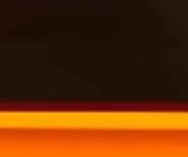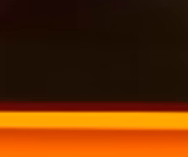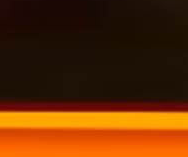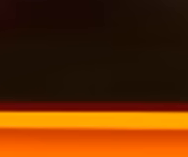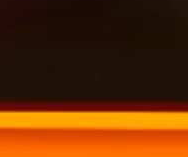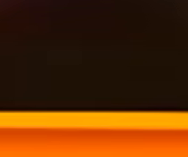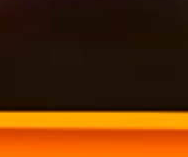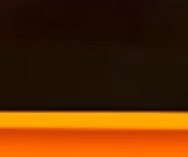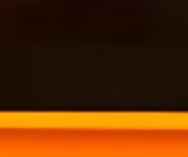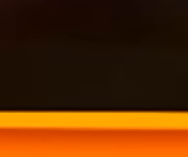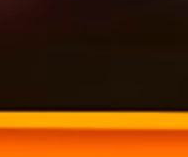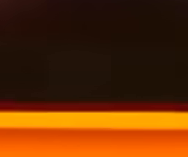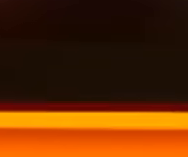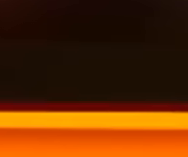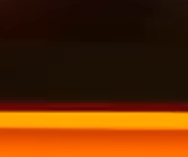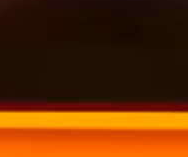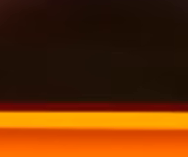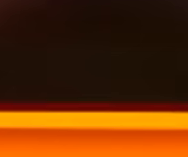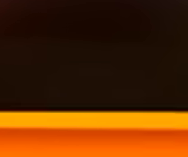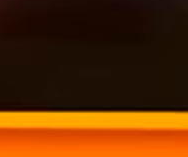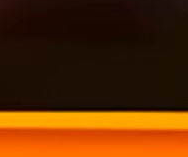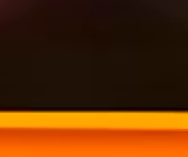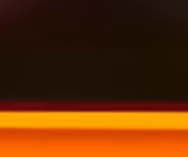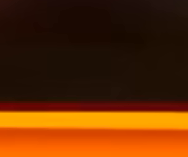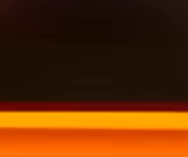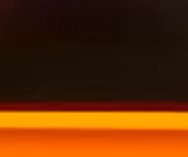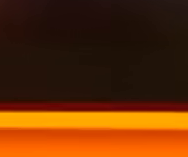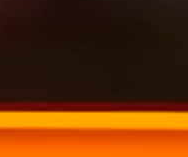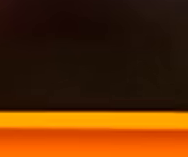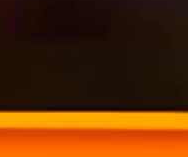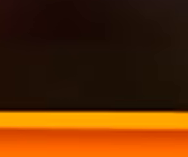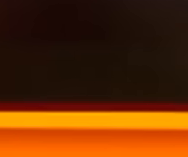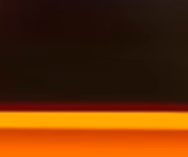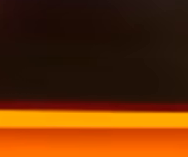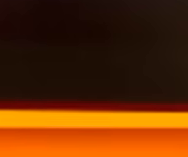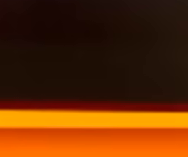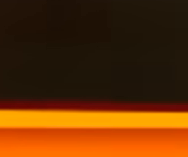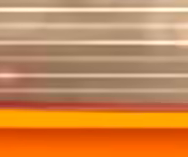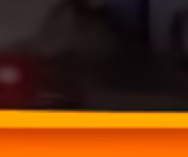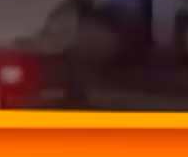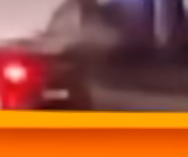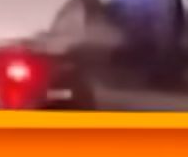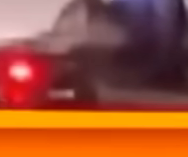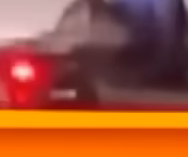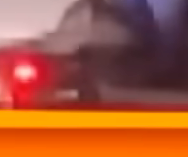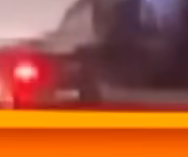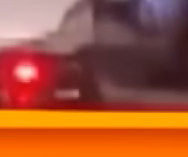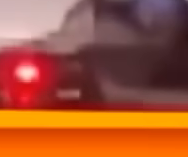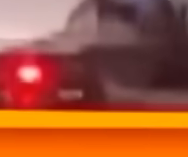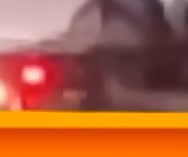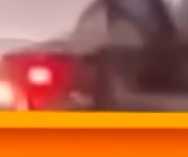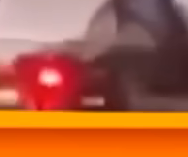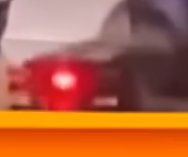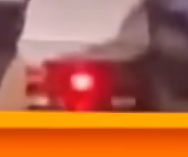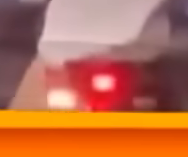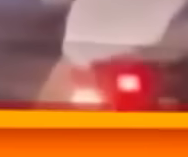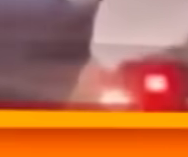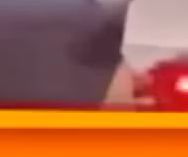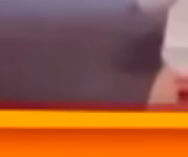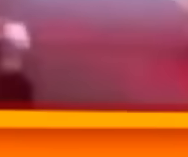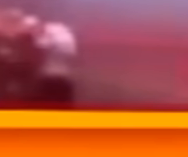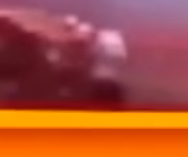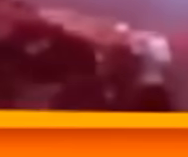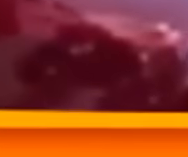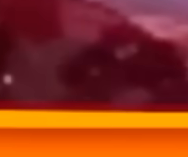Hindi maawat ang dalawa kahit na magitan na ang ibang nakakitang motorista. Ang iba pang detalye sa